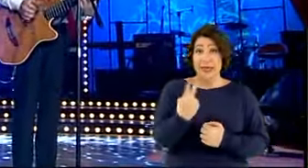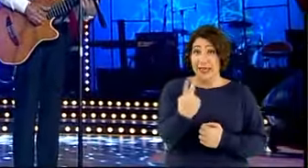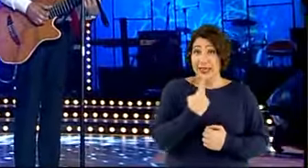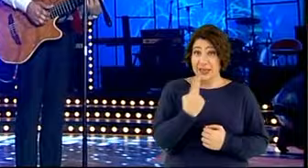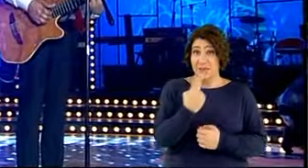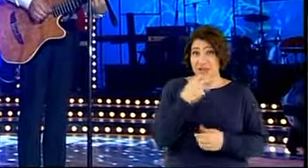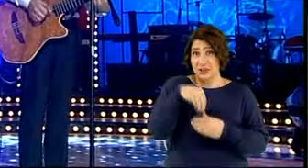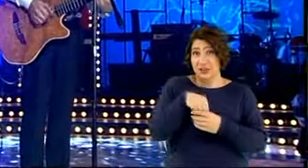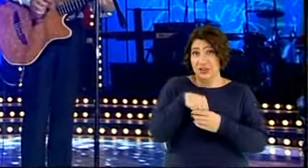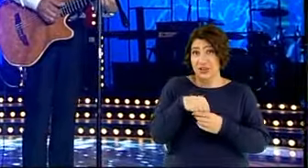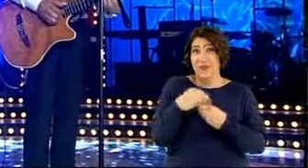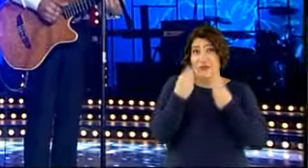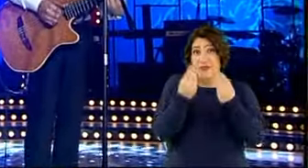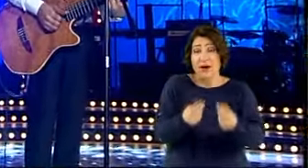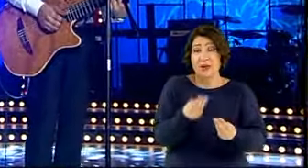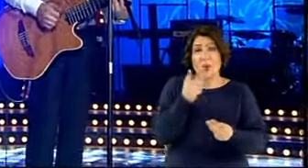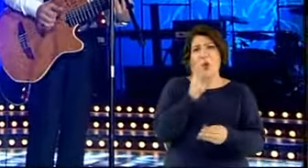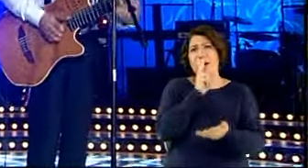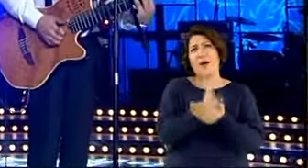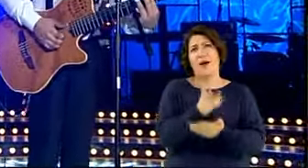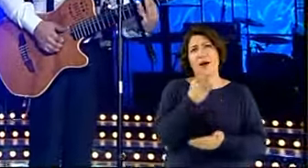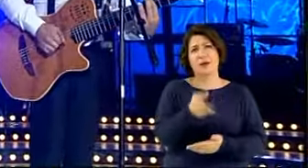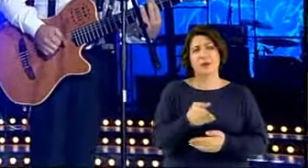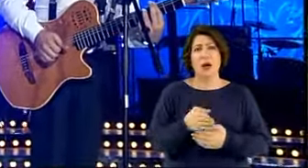İkimiz için verdiğim o karar